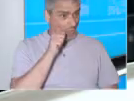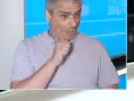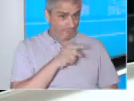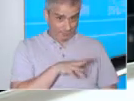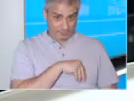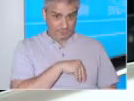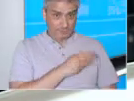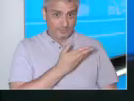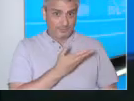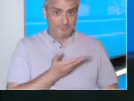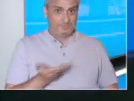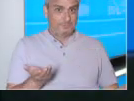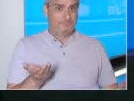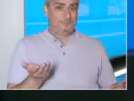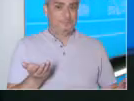תמיכה שלו בזה.